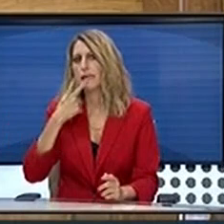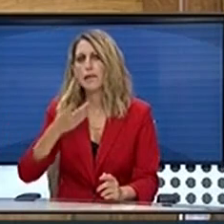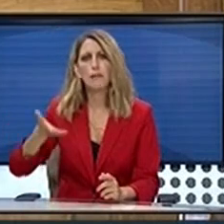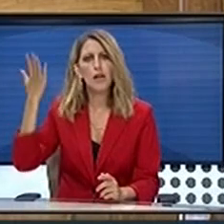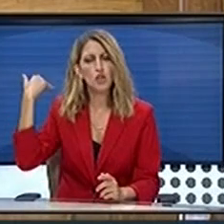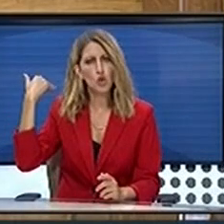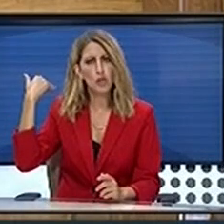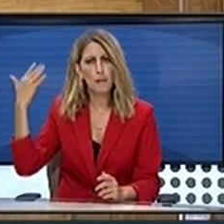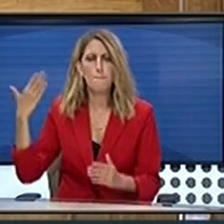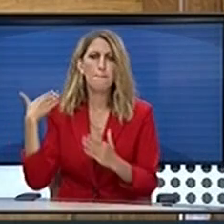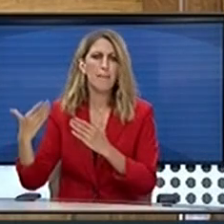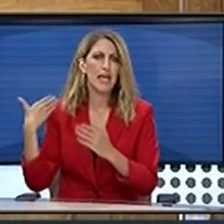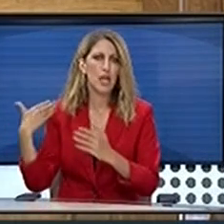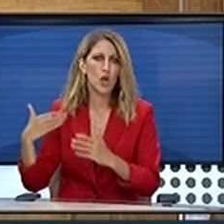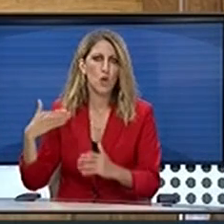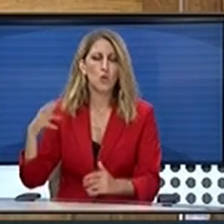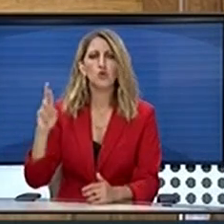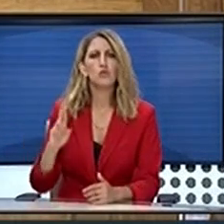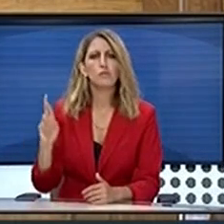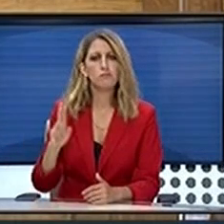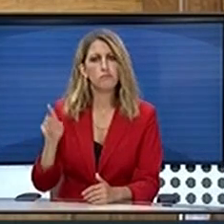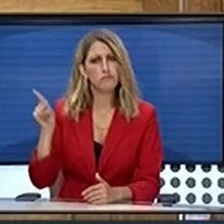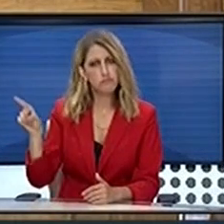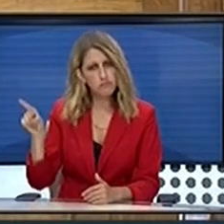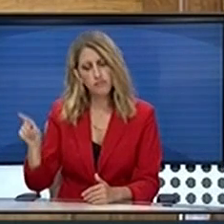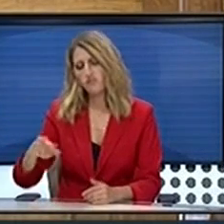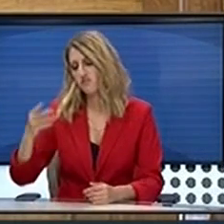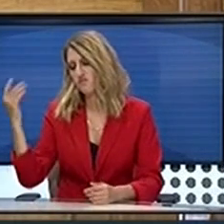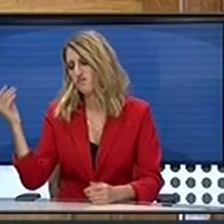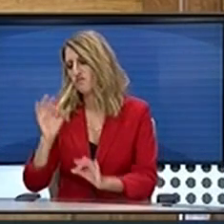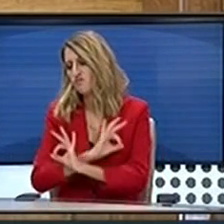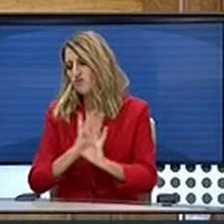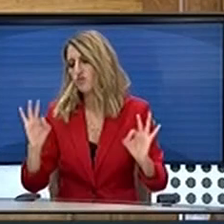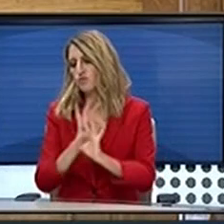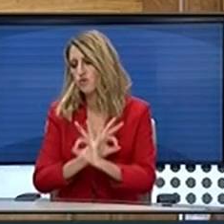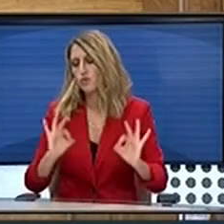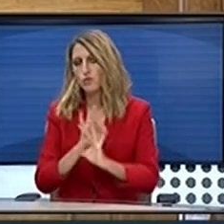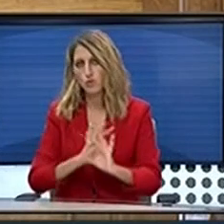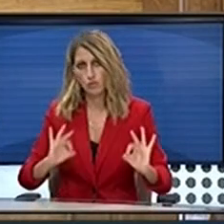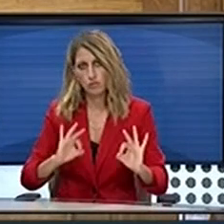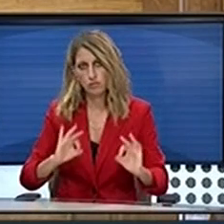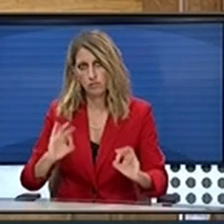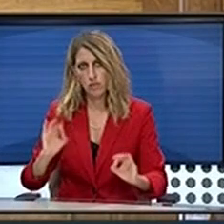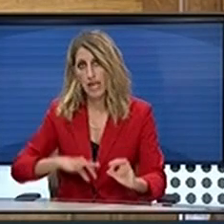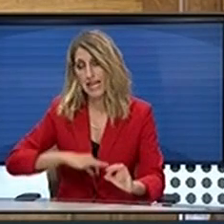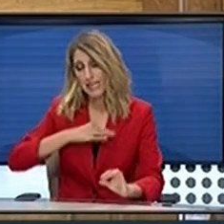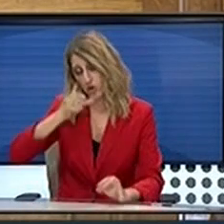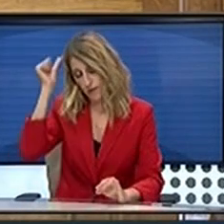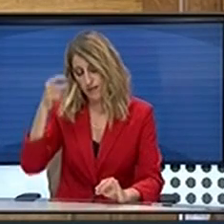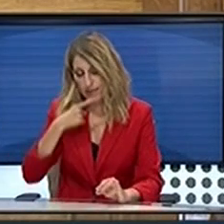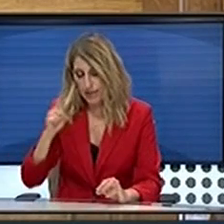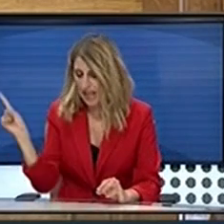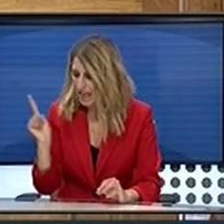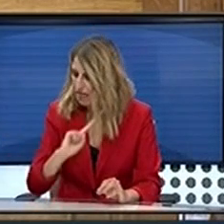χρυσή περίοδο. «Δεν ήταν χρυσή περίοδος», λέει ο κύριος Βαρουφάκης. Προσωπικά έχω